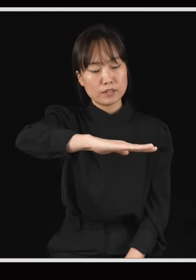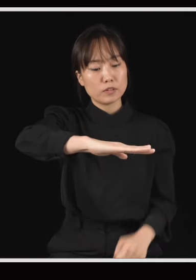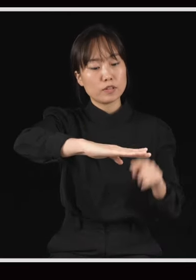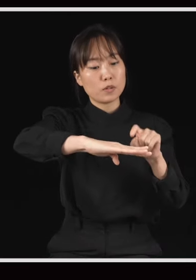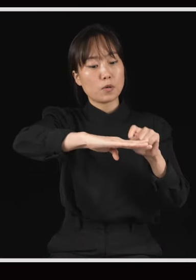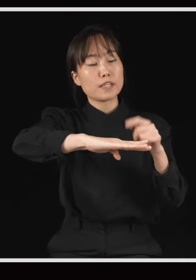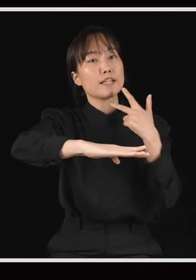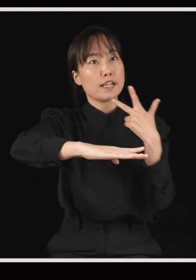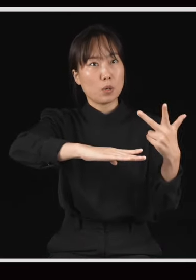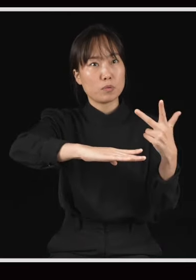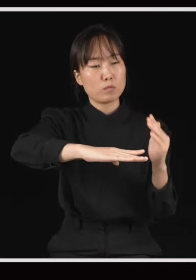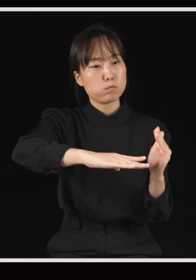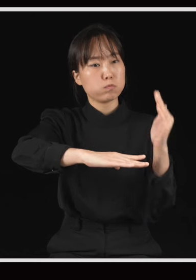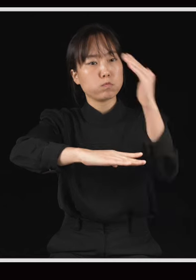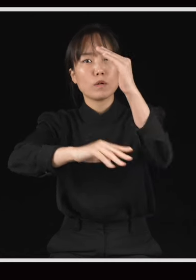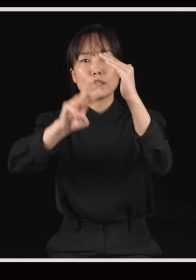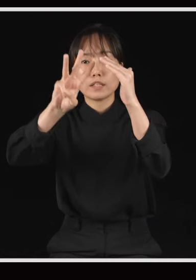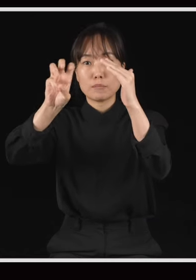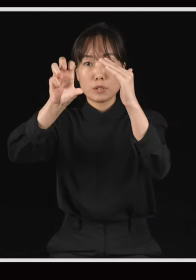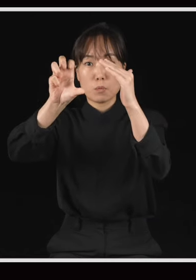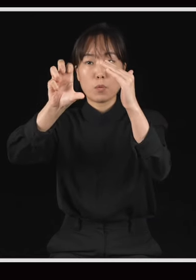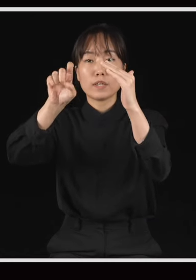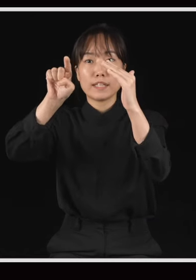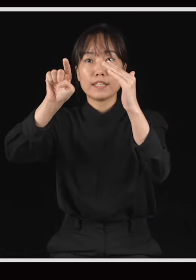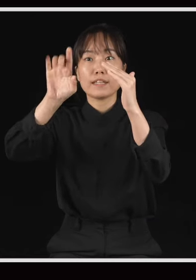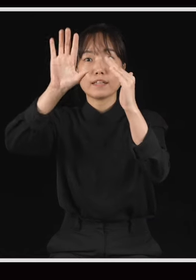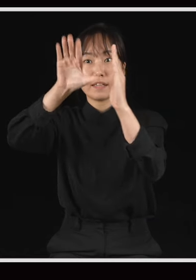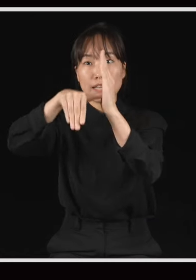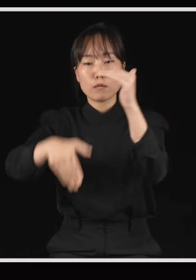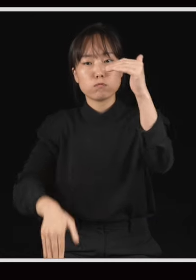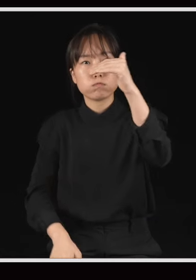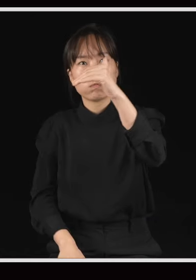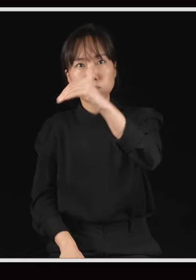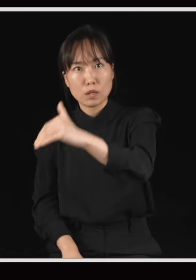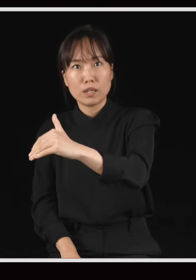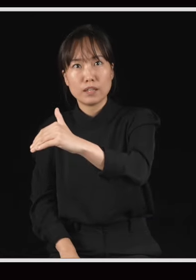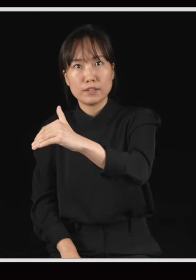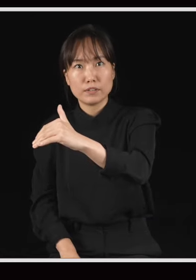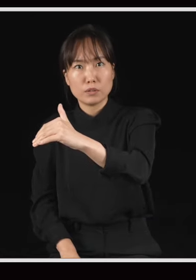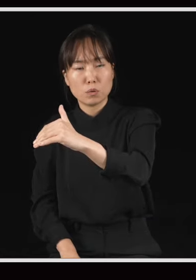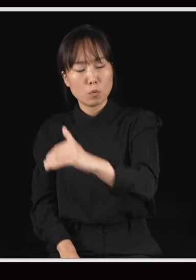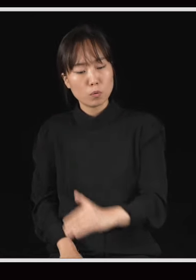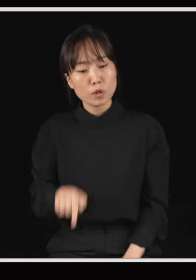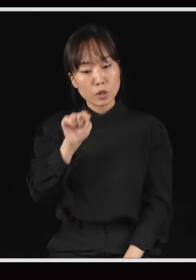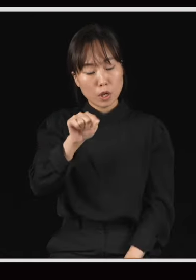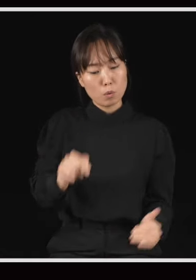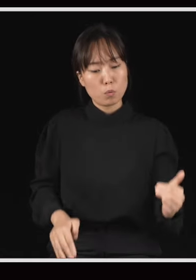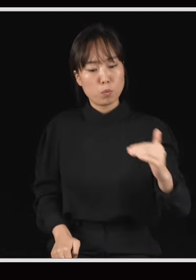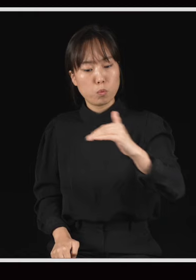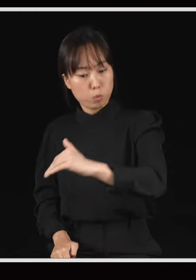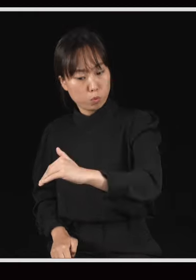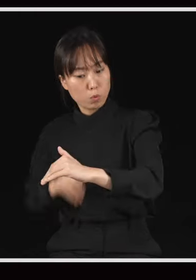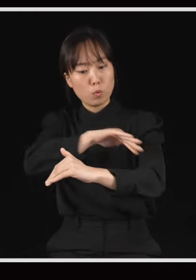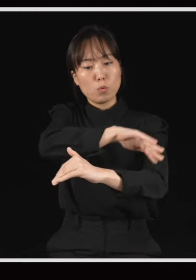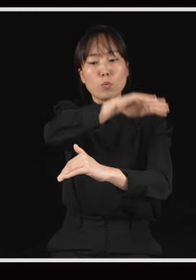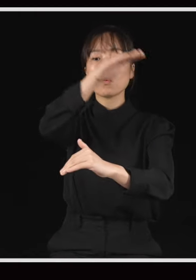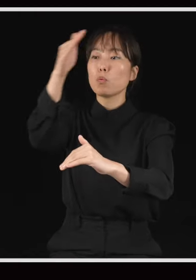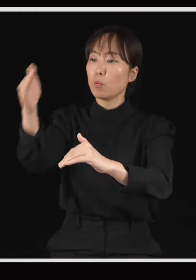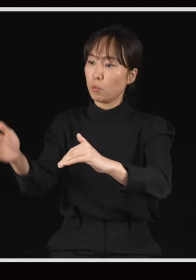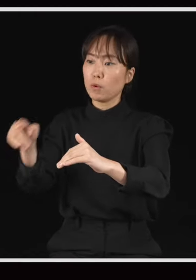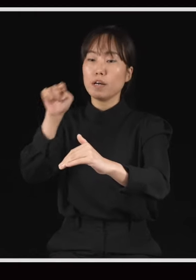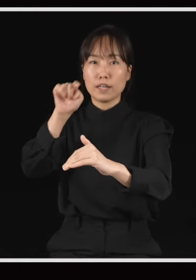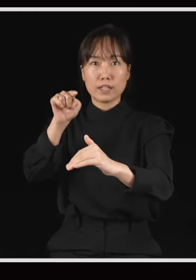쭉 올라갔다가 보통은 30대 중반 정도부터 기능이 떨어지기 시작합니다. 근데 이거를 더 올리고